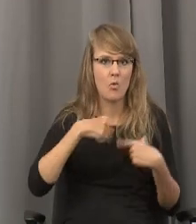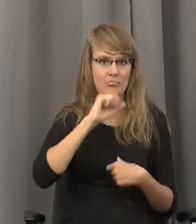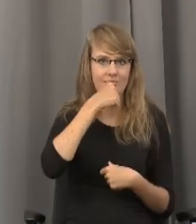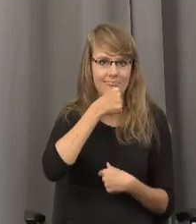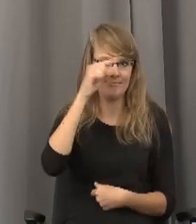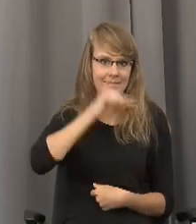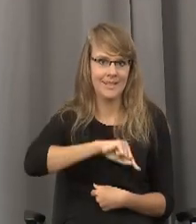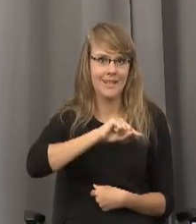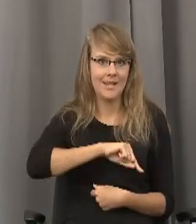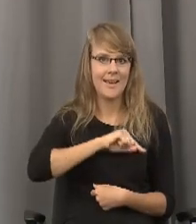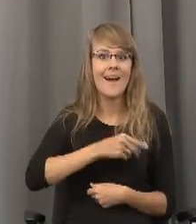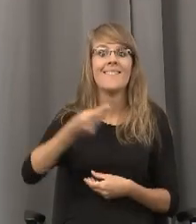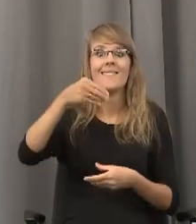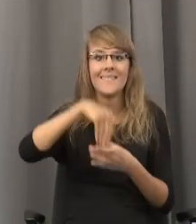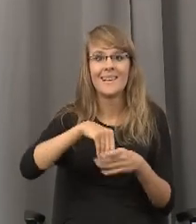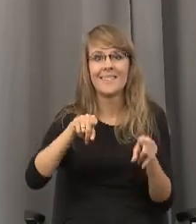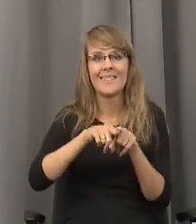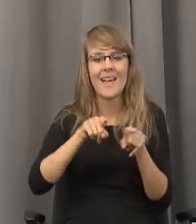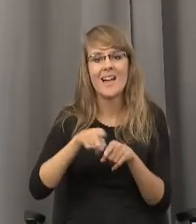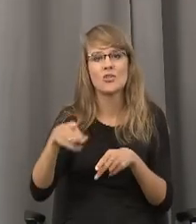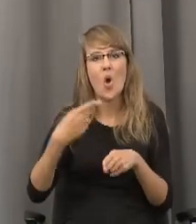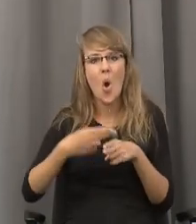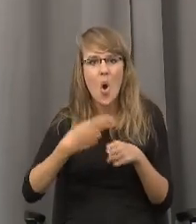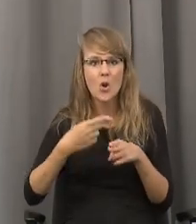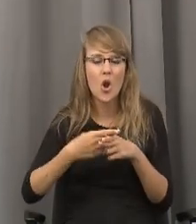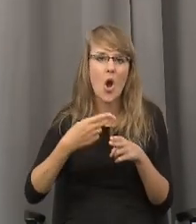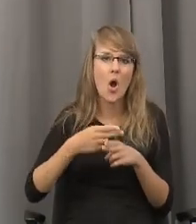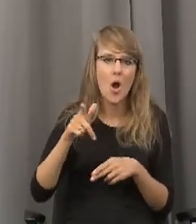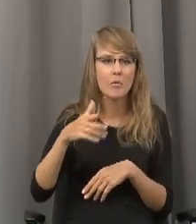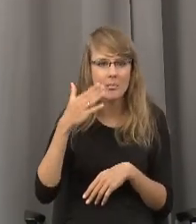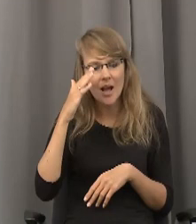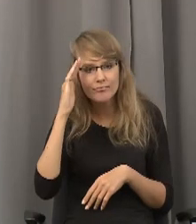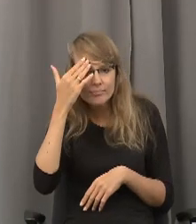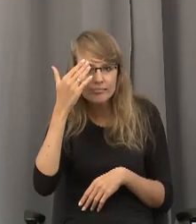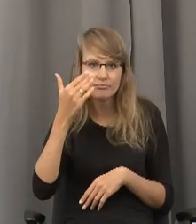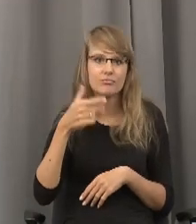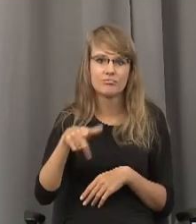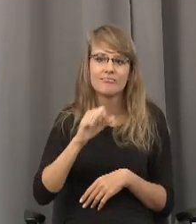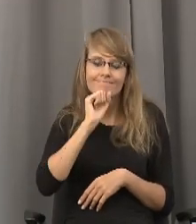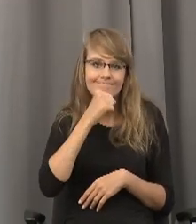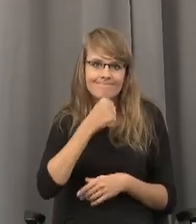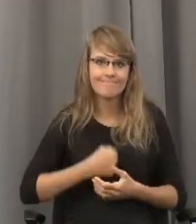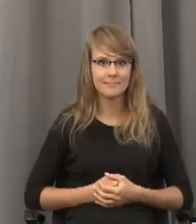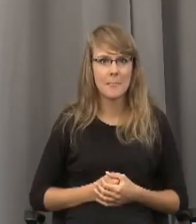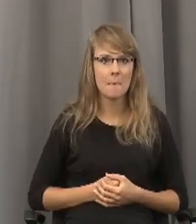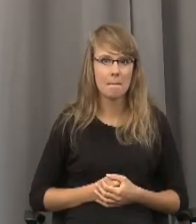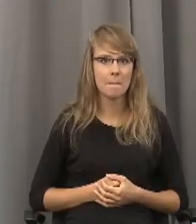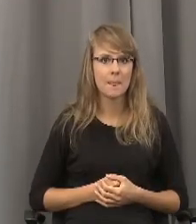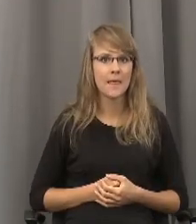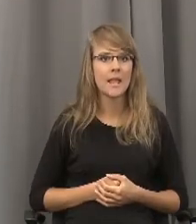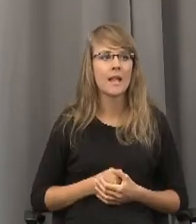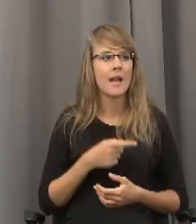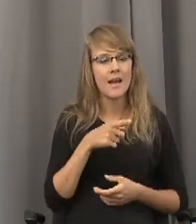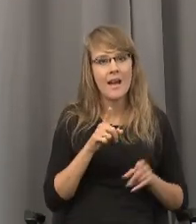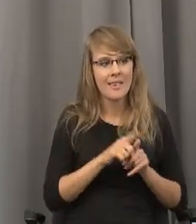wśród których znajdują się osoby także z zespołami otępiennymi, ale także jako rzecznik odpowiedzialności